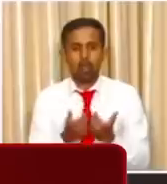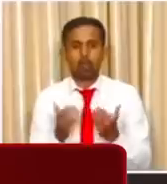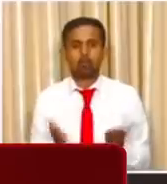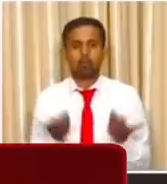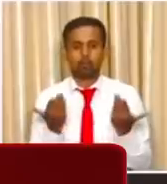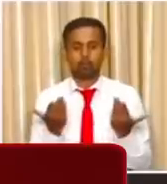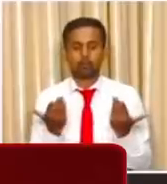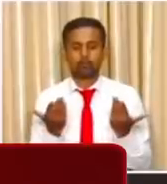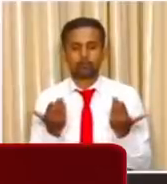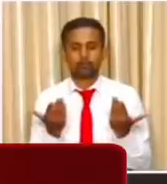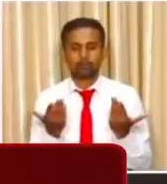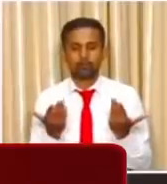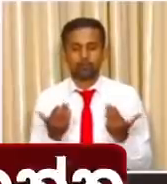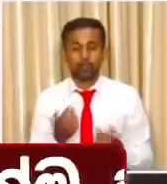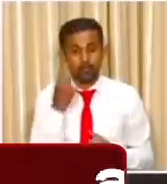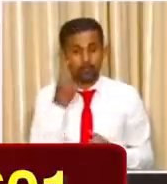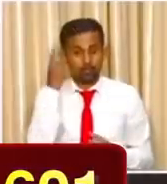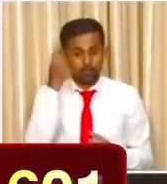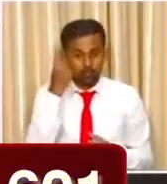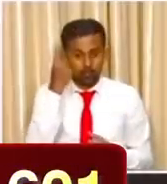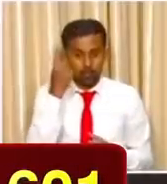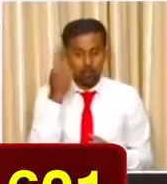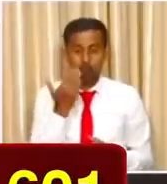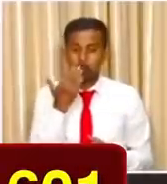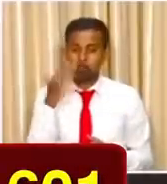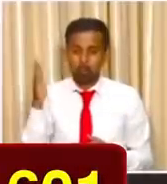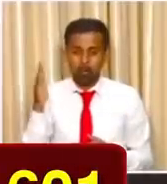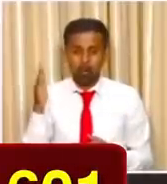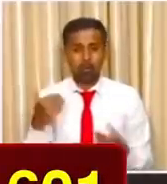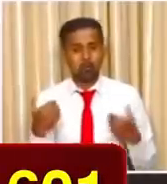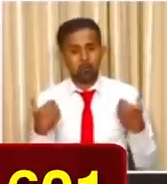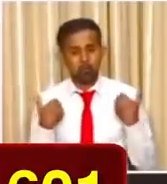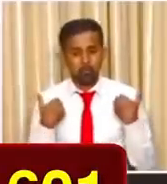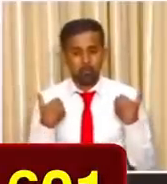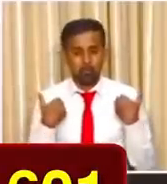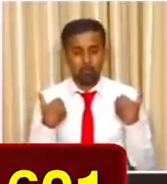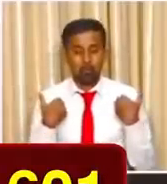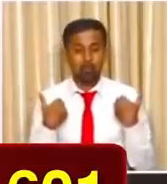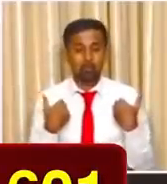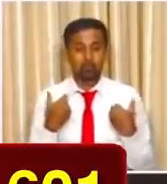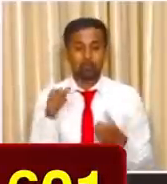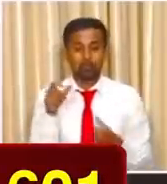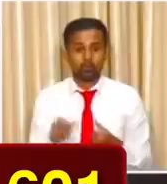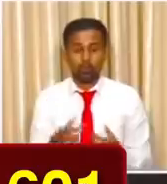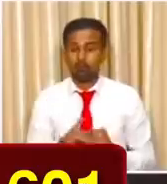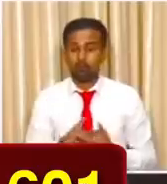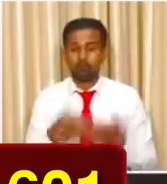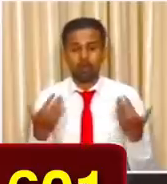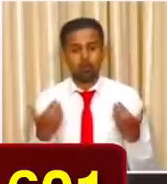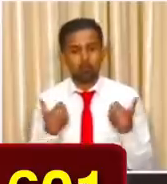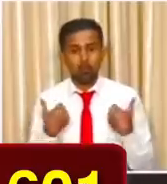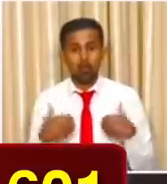අය. ඒගොල්ලන්ගේ දැනුම, ඒගොල්ලන්ගේ හැකියාව, ඒගොල්ලන්ගේ කැපකිරීම, ඒගොල්ලන්ගේ විශාල ලෙස වෙන